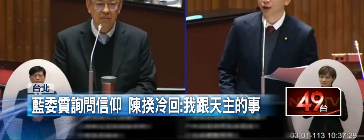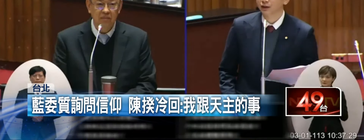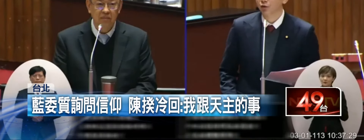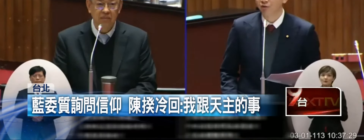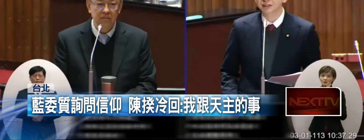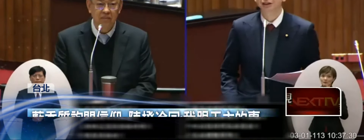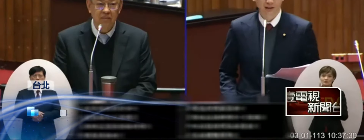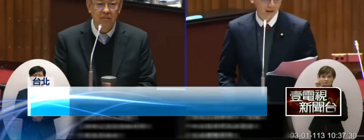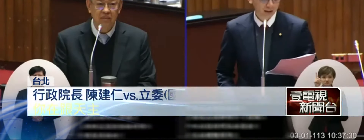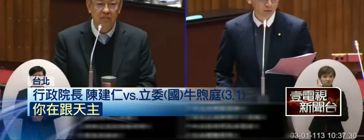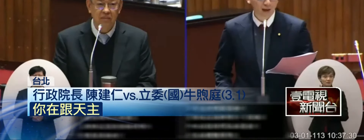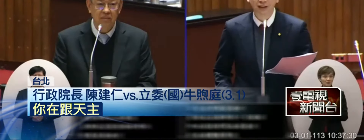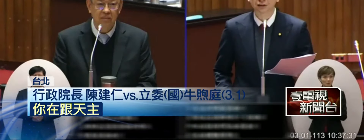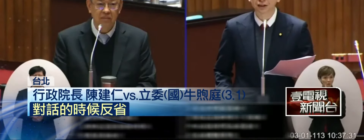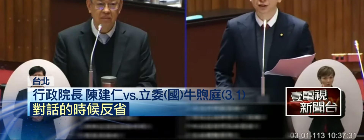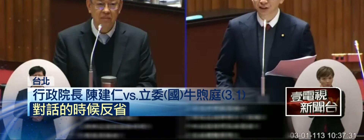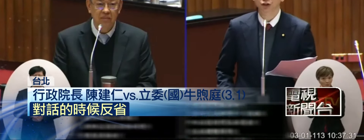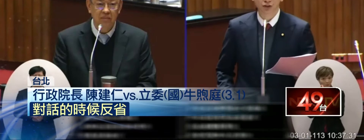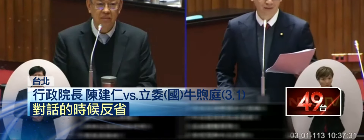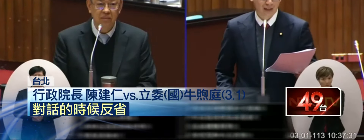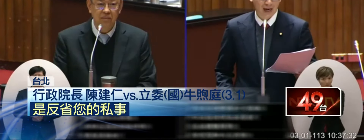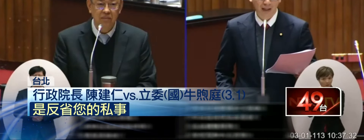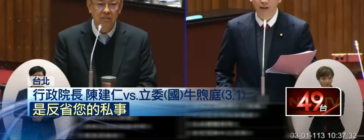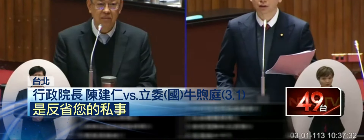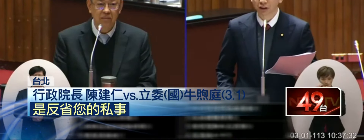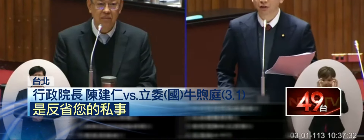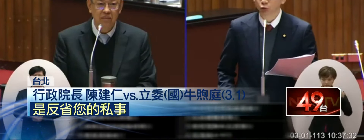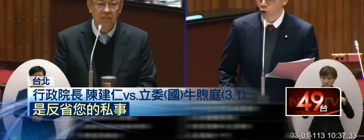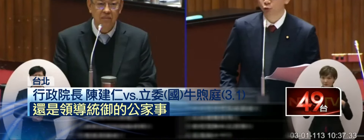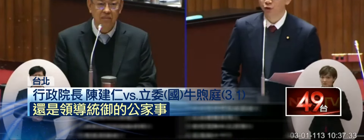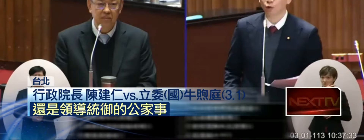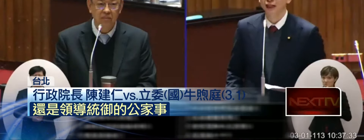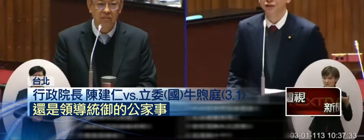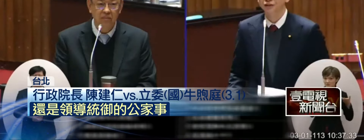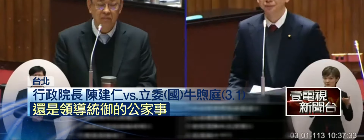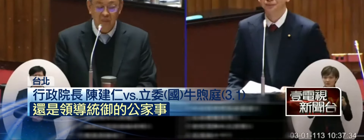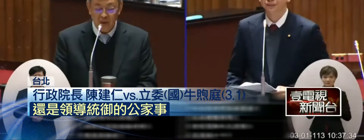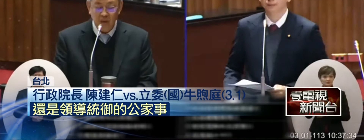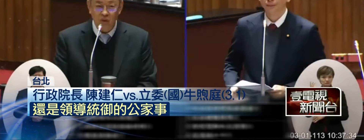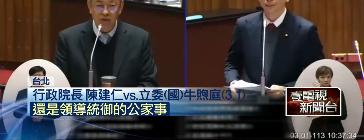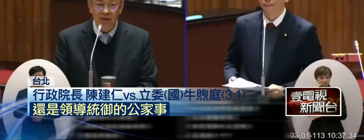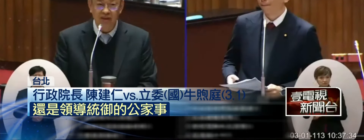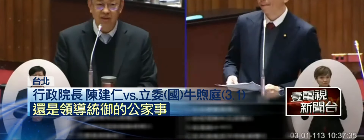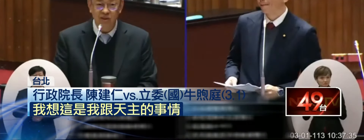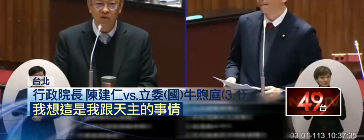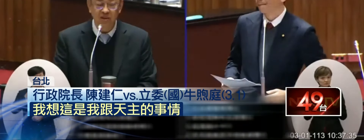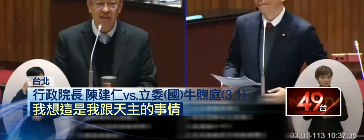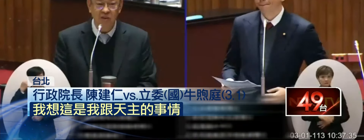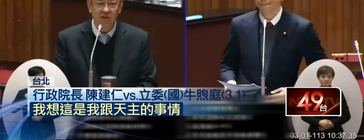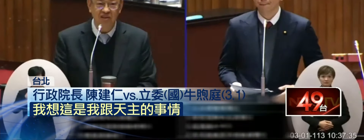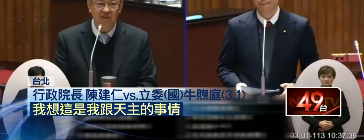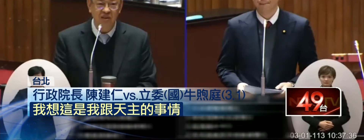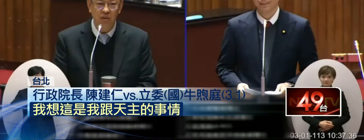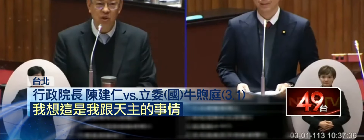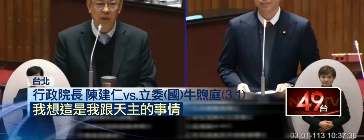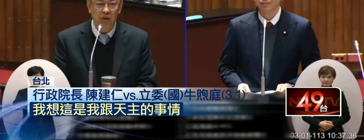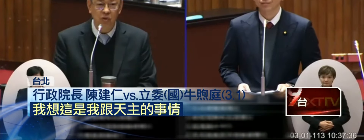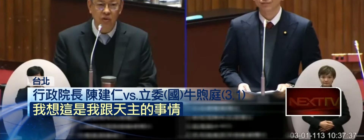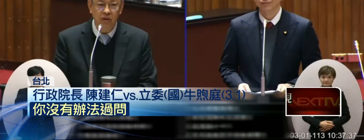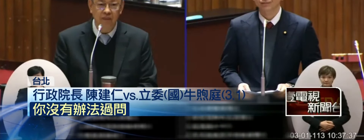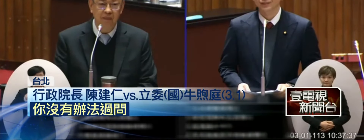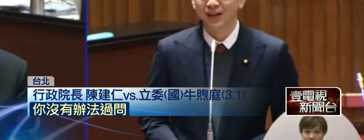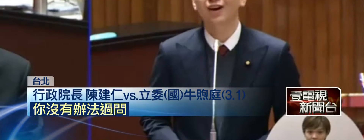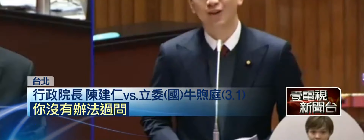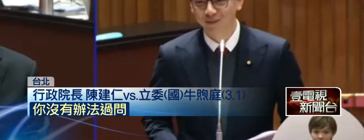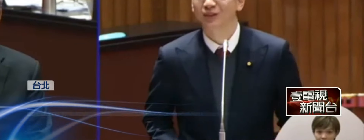天主对话的时候反省，是反省您的私事，还是领导统御的公家事？ 我想这是我跟天主的事，你没有办法